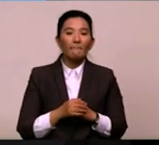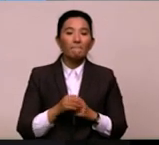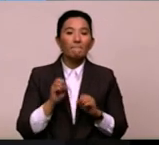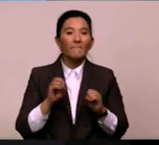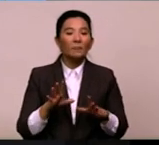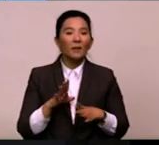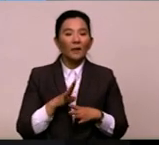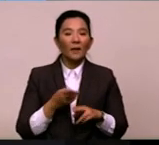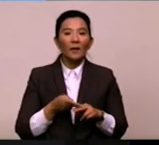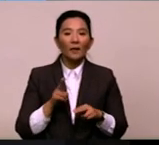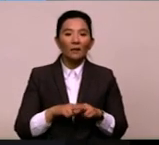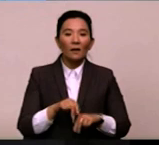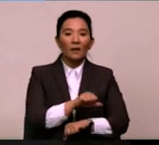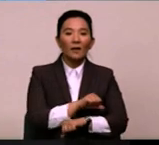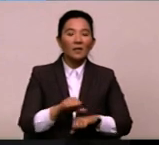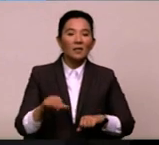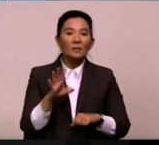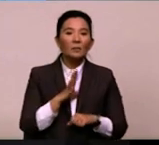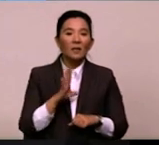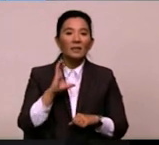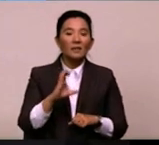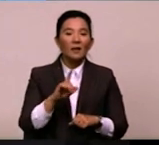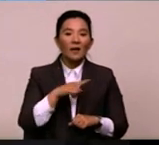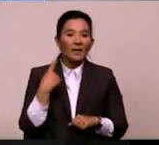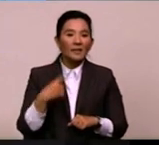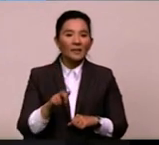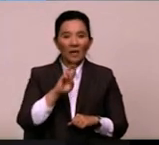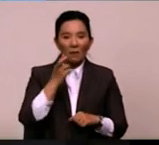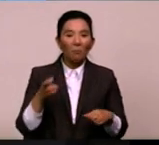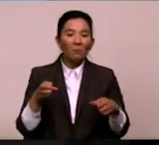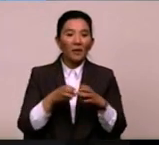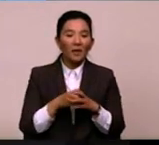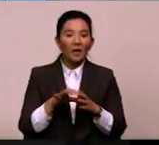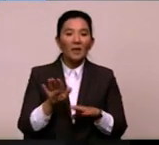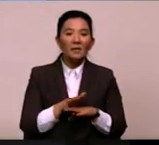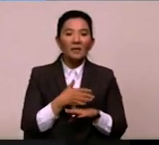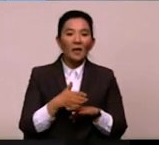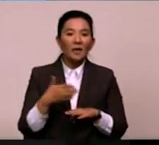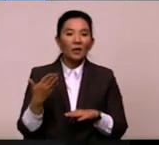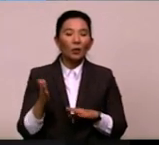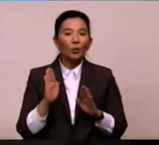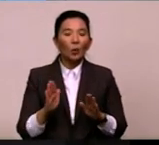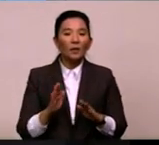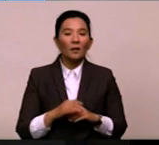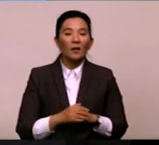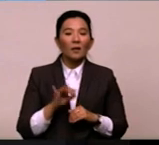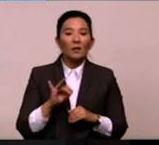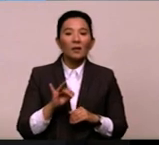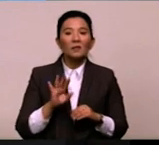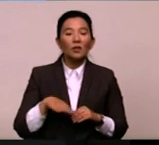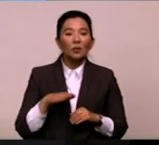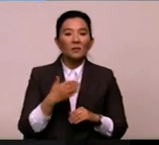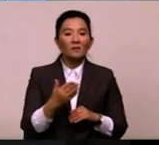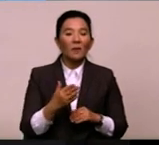предполагали, это границы были с Российской империей, разделяла их только степь. Затем мы с